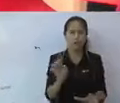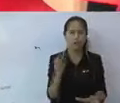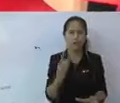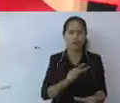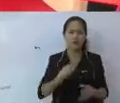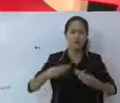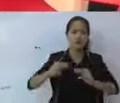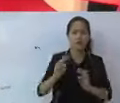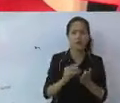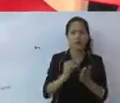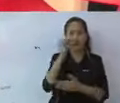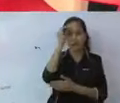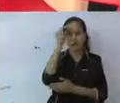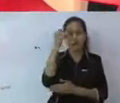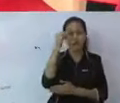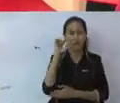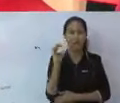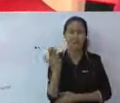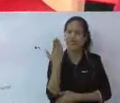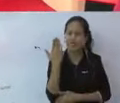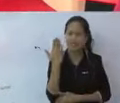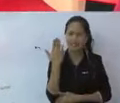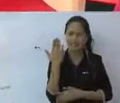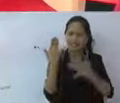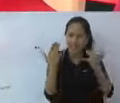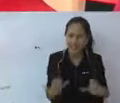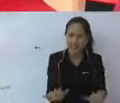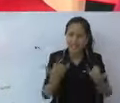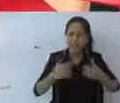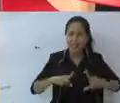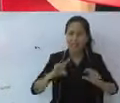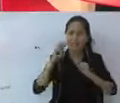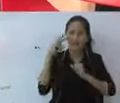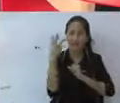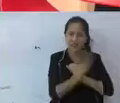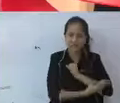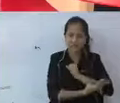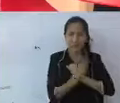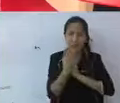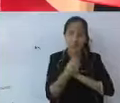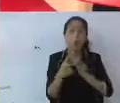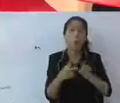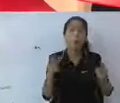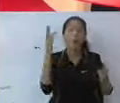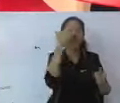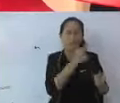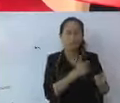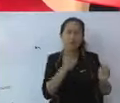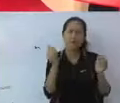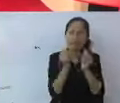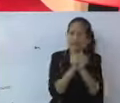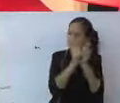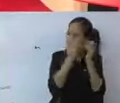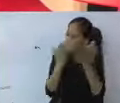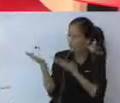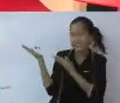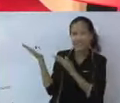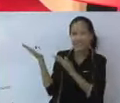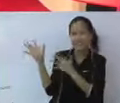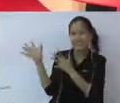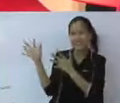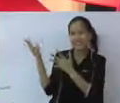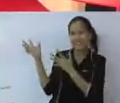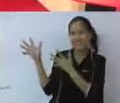pa at i-welcome ko na po ang aking pinakamagandang host for this day. Walang iba kundi si Doc Julie Castro. Hello po,